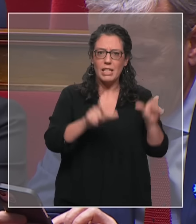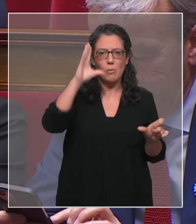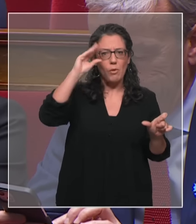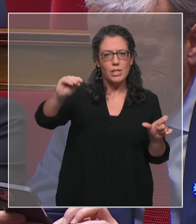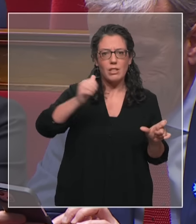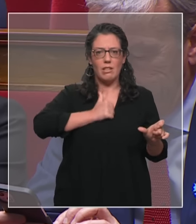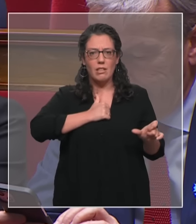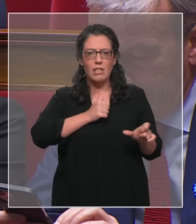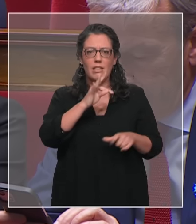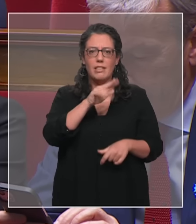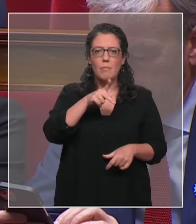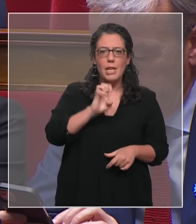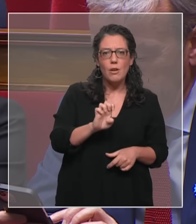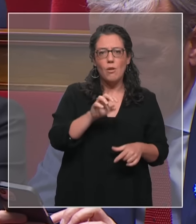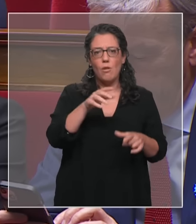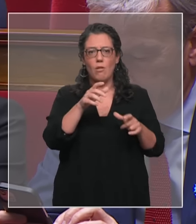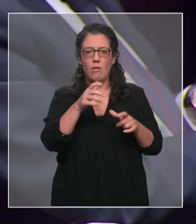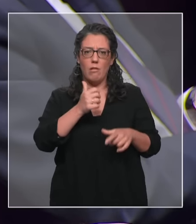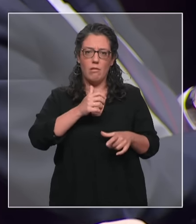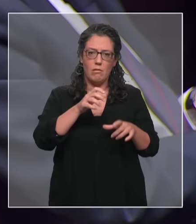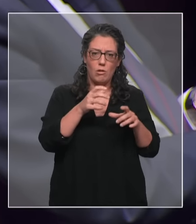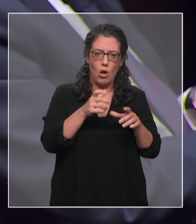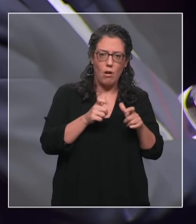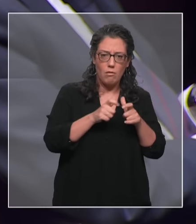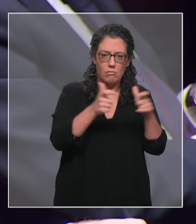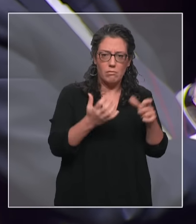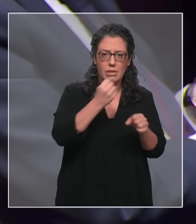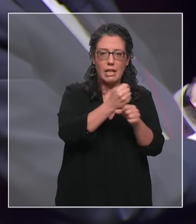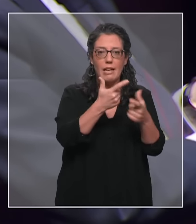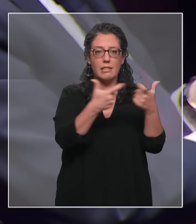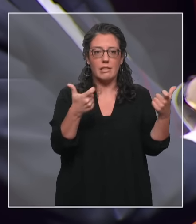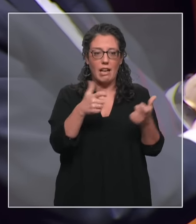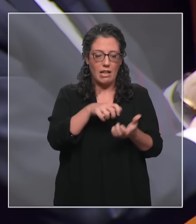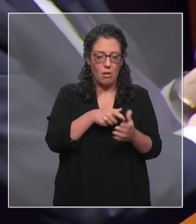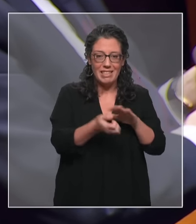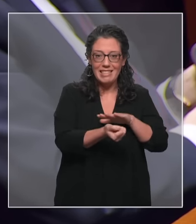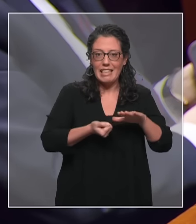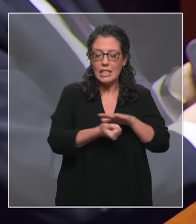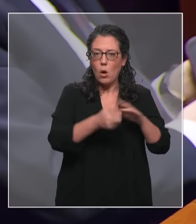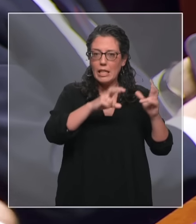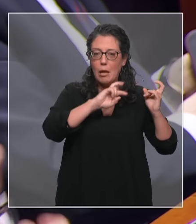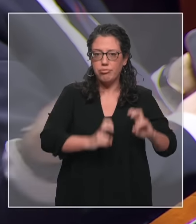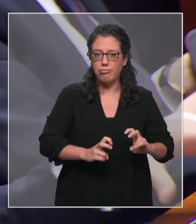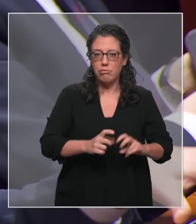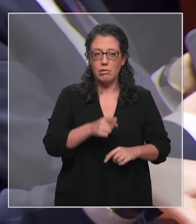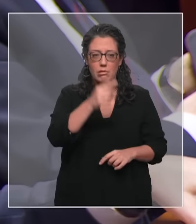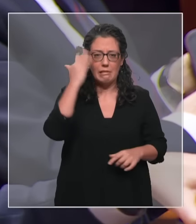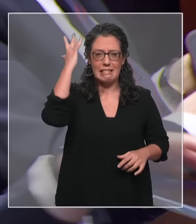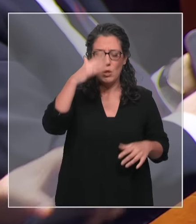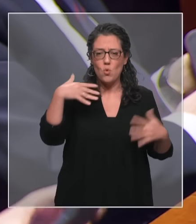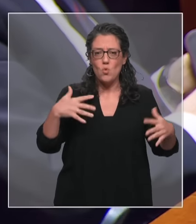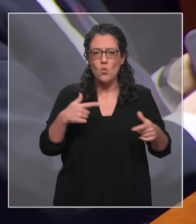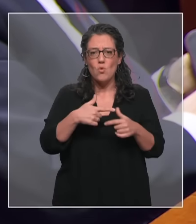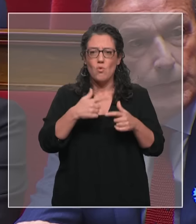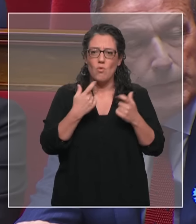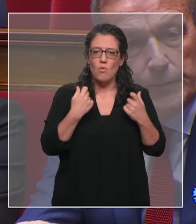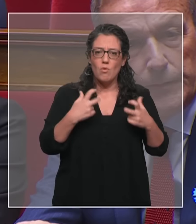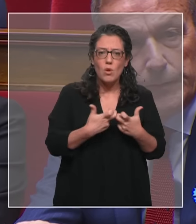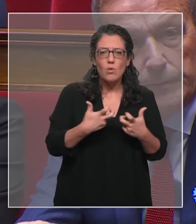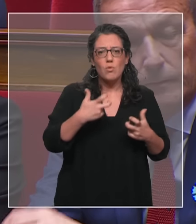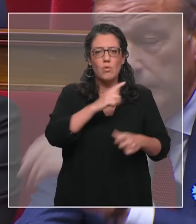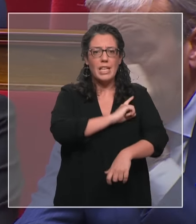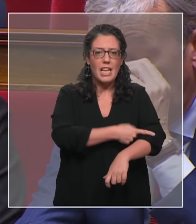TPE, PME, ETI et sur l'état des trésoreries qui se dégradent. Les difficultés évoquées sont nombreuses. Coût de l'énergie, de la décarbonation,